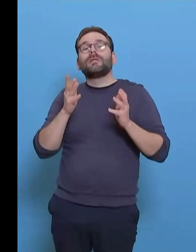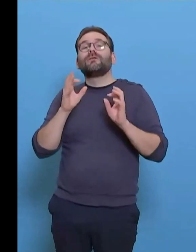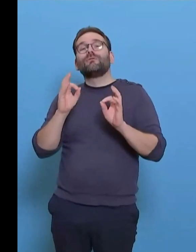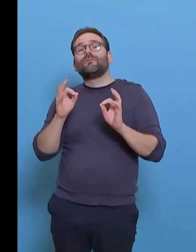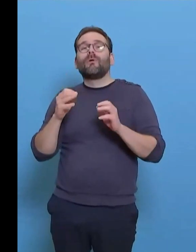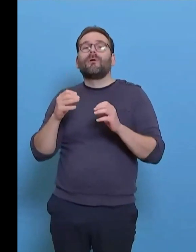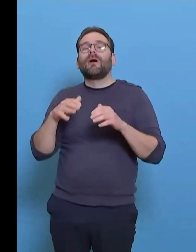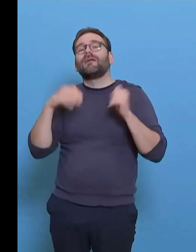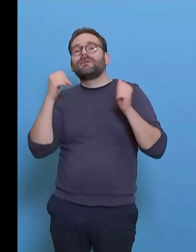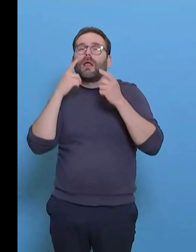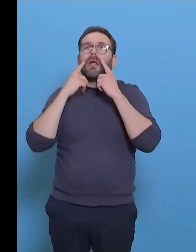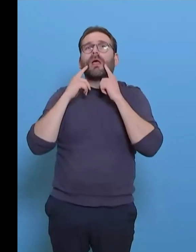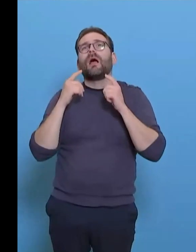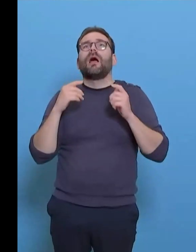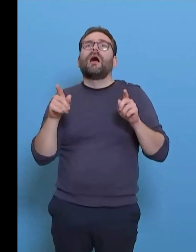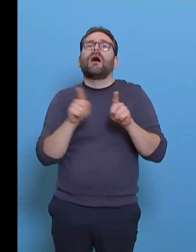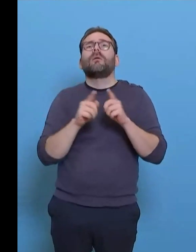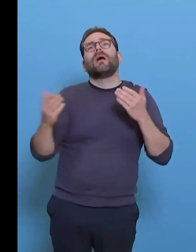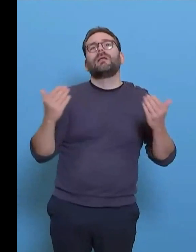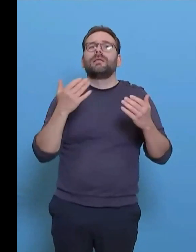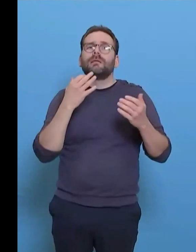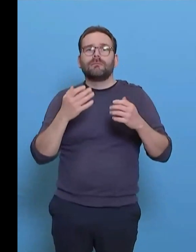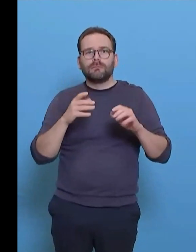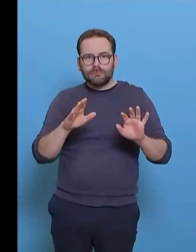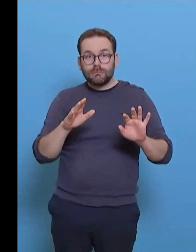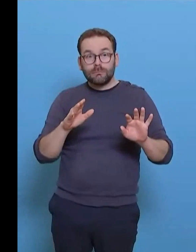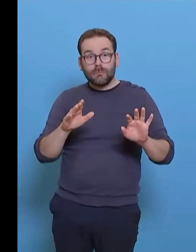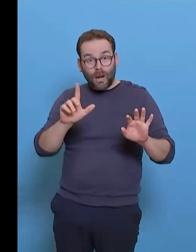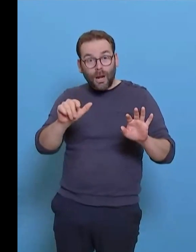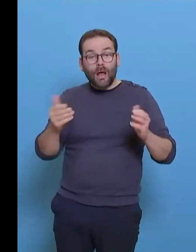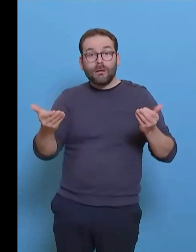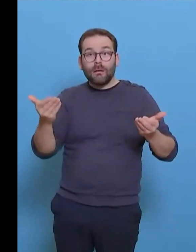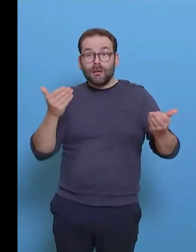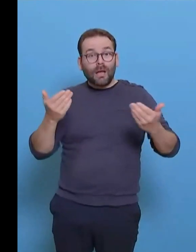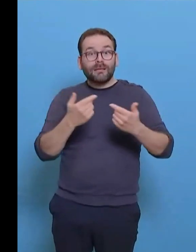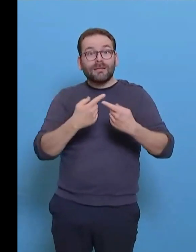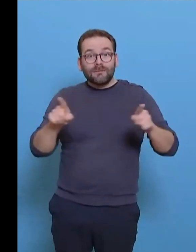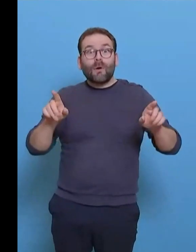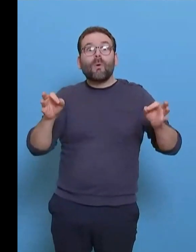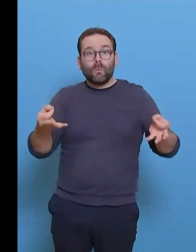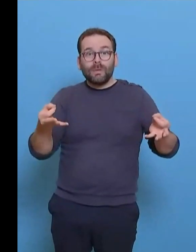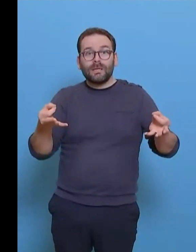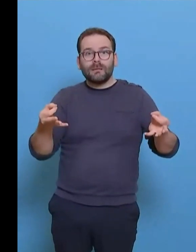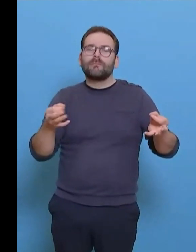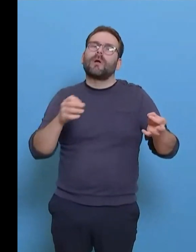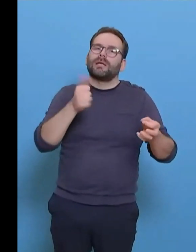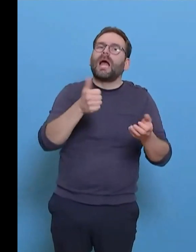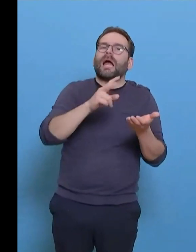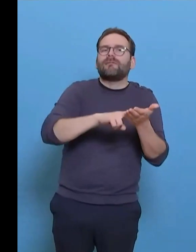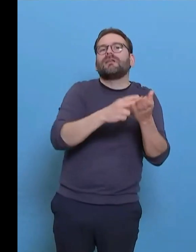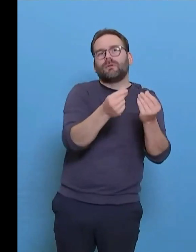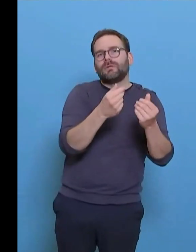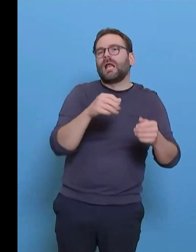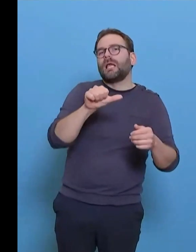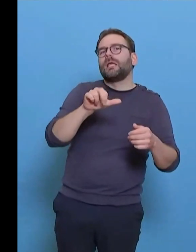vos larmoiements sur le 2 poids 2 mesures. Parce qu'en réalité, il existe le 2 poids 2 mesures. Il y a la réalité financière qui vient de vous être rappelée par